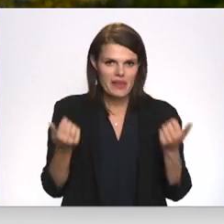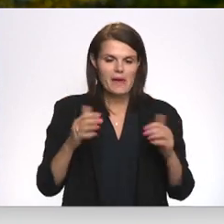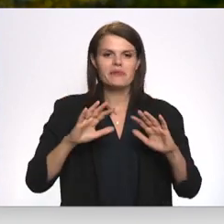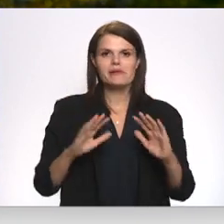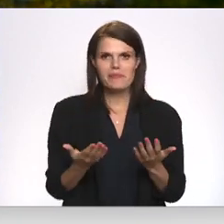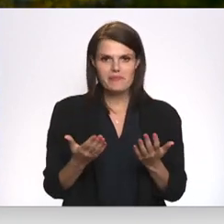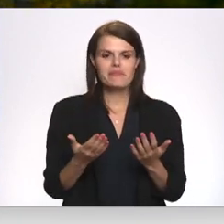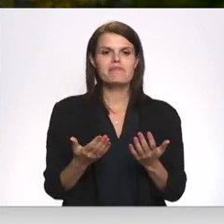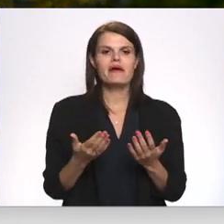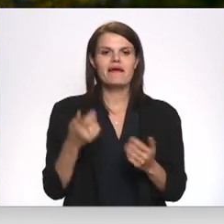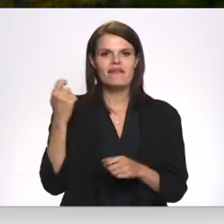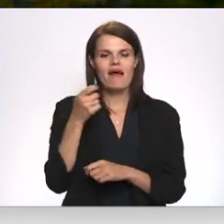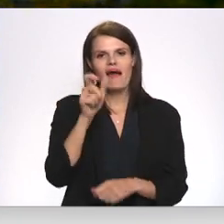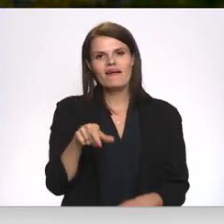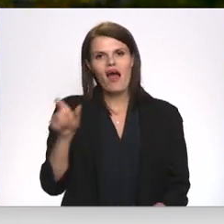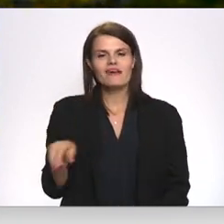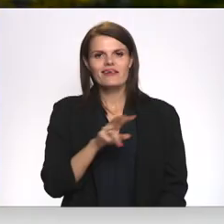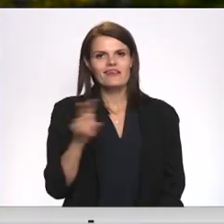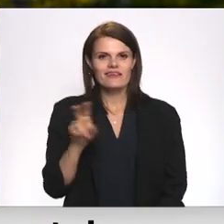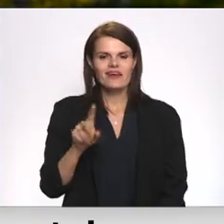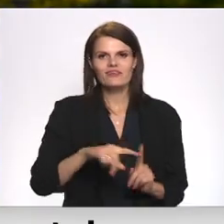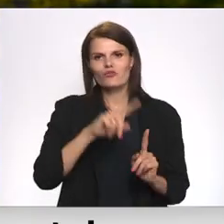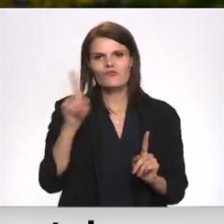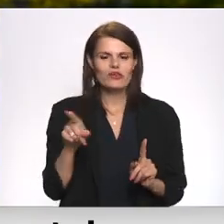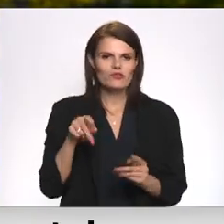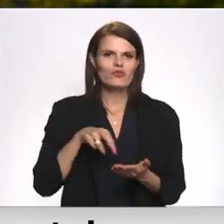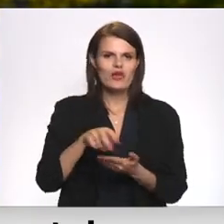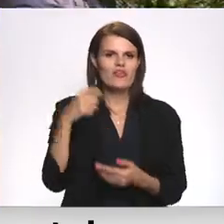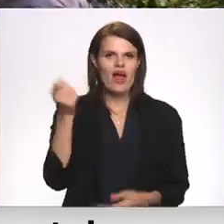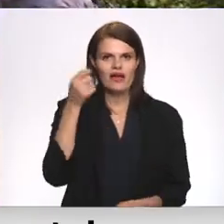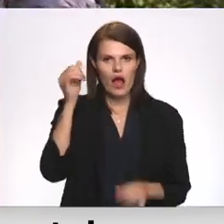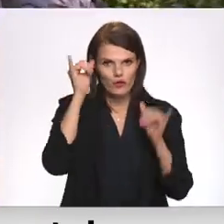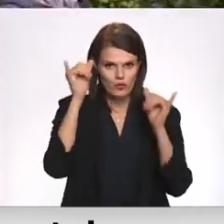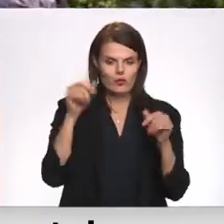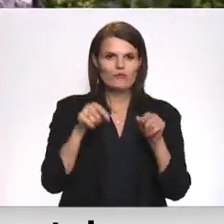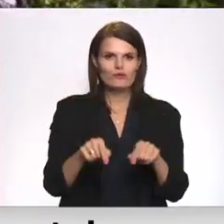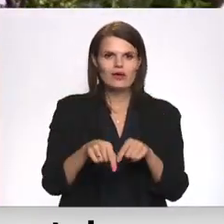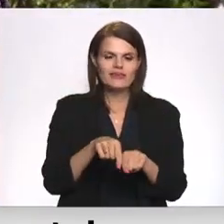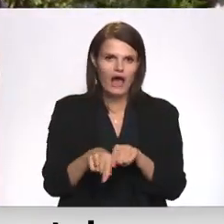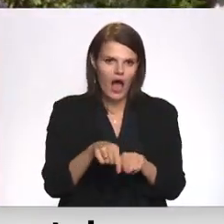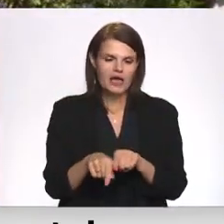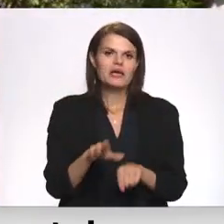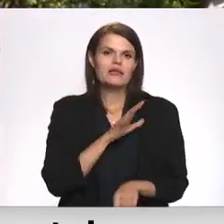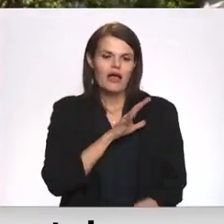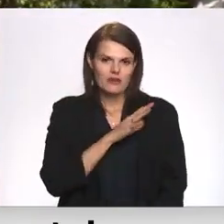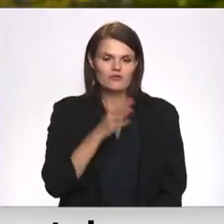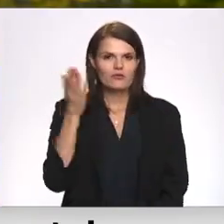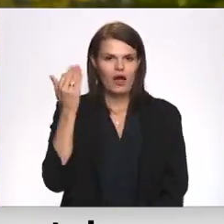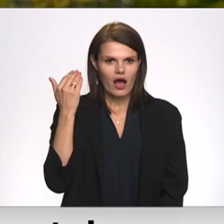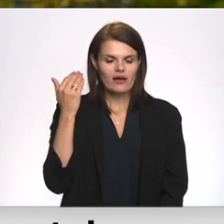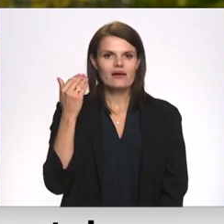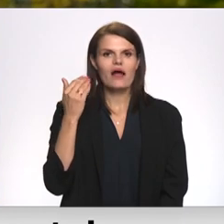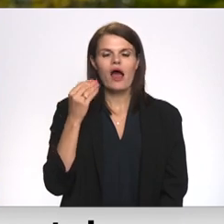bet ganiņi, kas iet uz visu dienu ganīt govis, šo saknīti esot